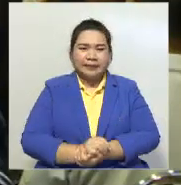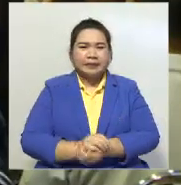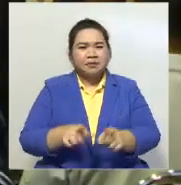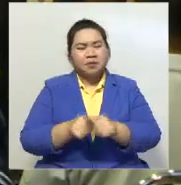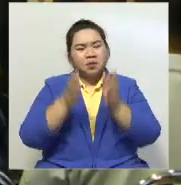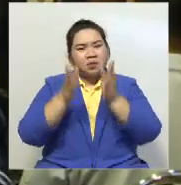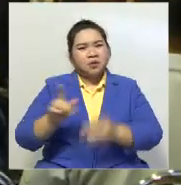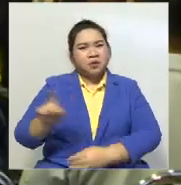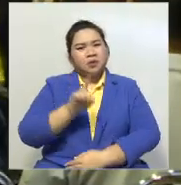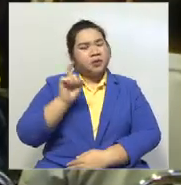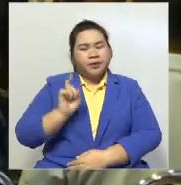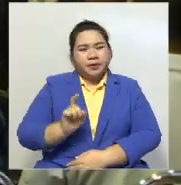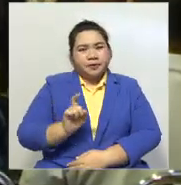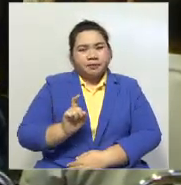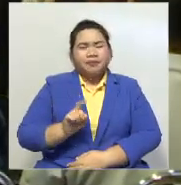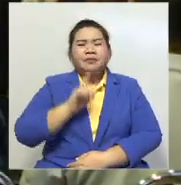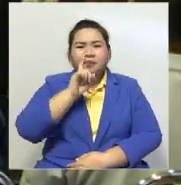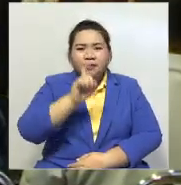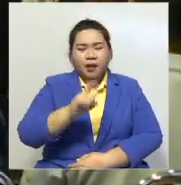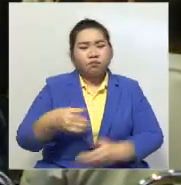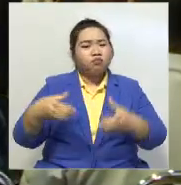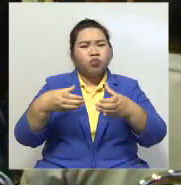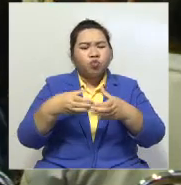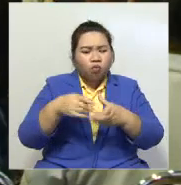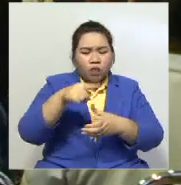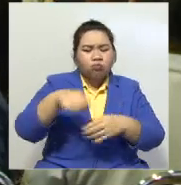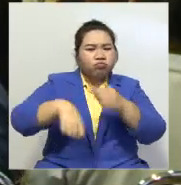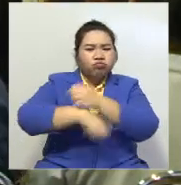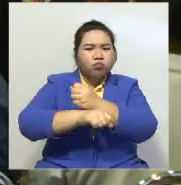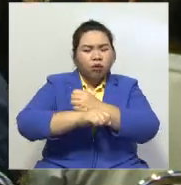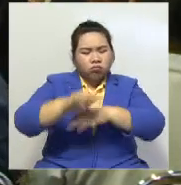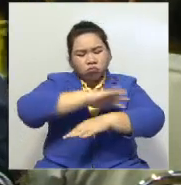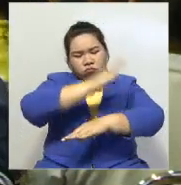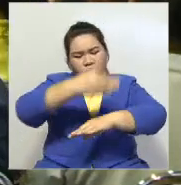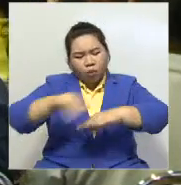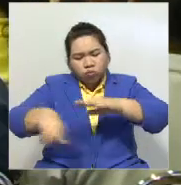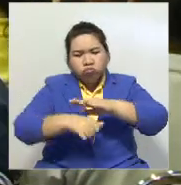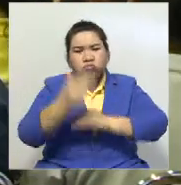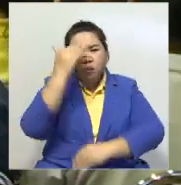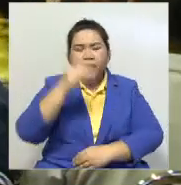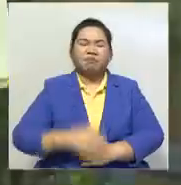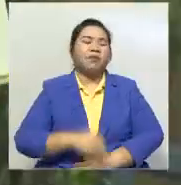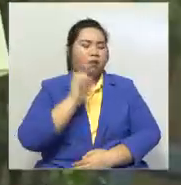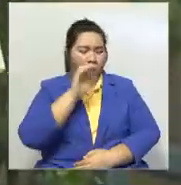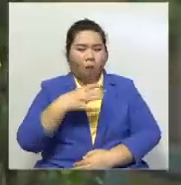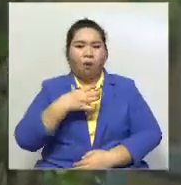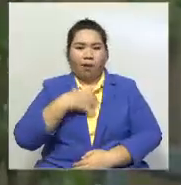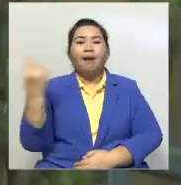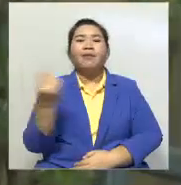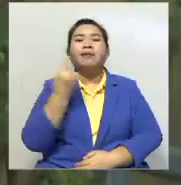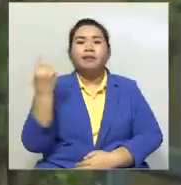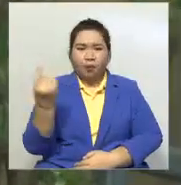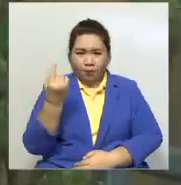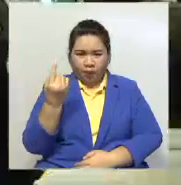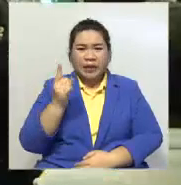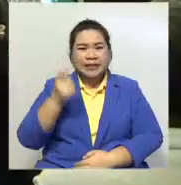ความสงสัยที่ว่าทีมหมูป่าเข้าถ้ำหลวงไปทำไมคำตอบก็คืออยากเข้าไปเที่ยวจึงได้วางแผนกันนะครับว่